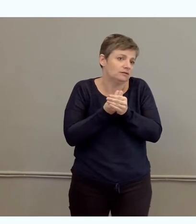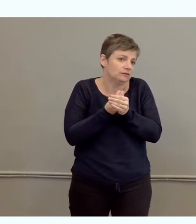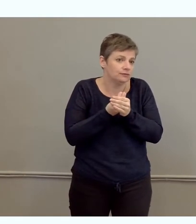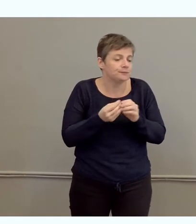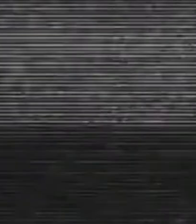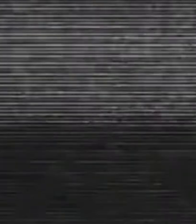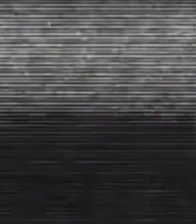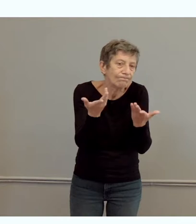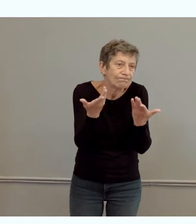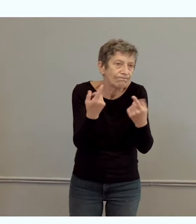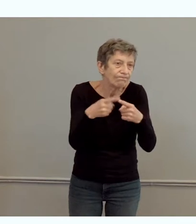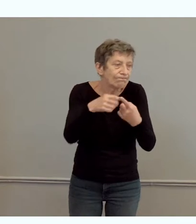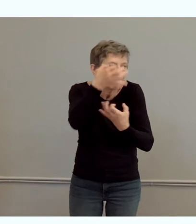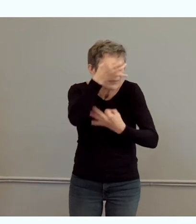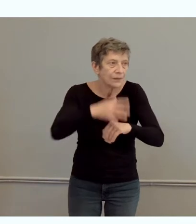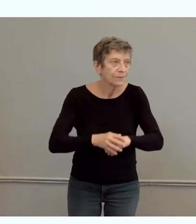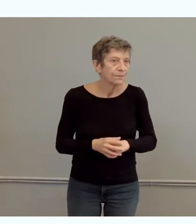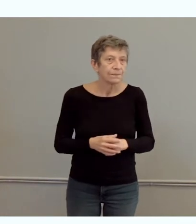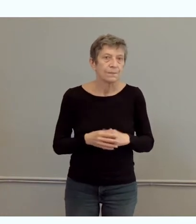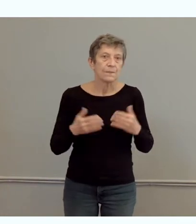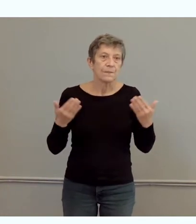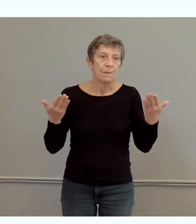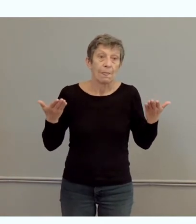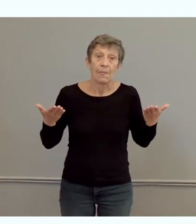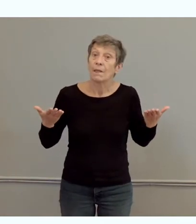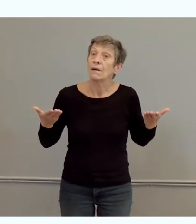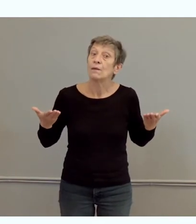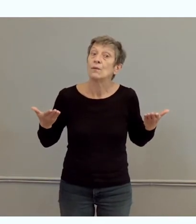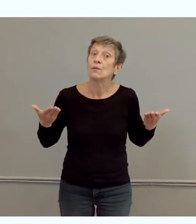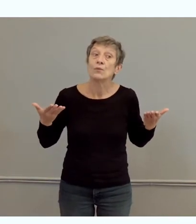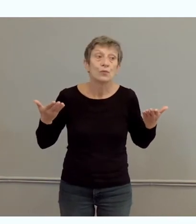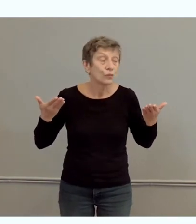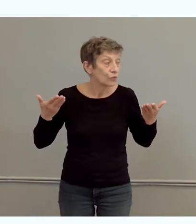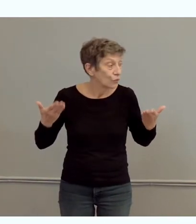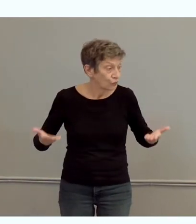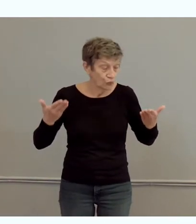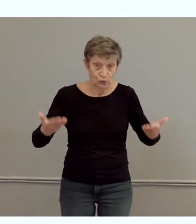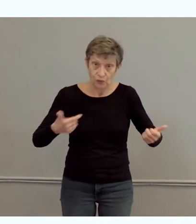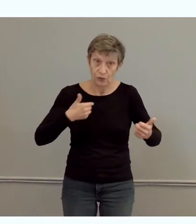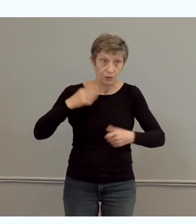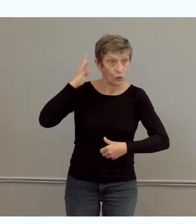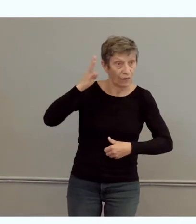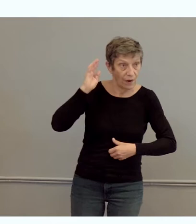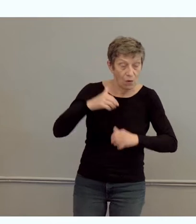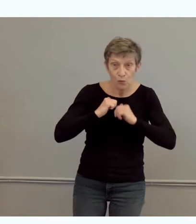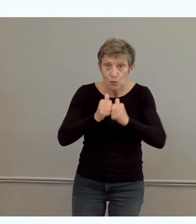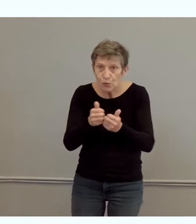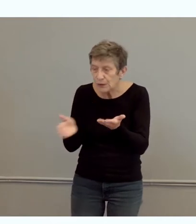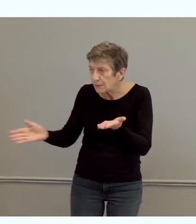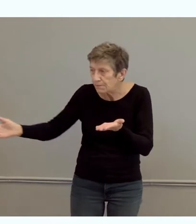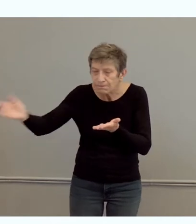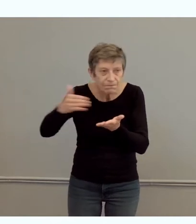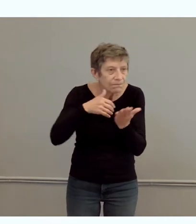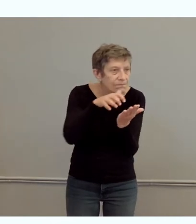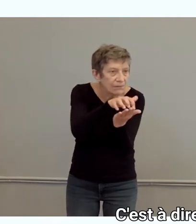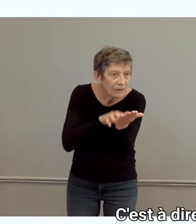vecteur. — Ce dont je vais vous parler aujourd'hui s'appuie sur une revue de littérature que j'ai faite sur les usages de